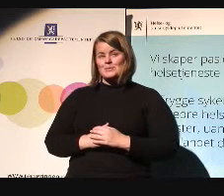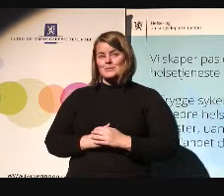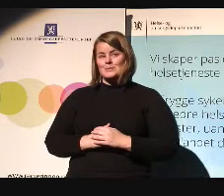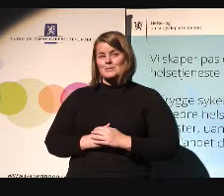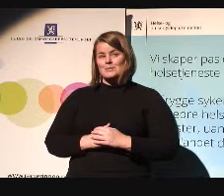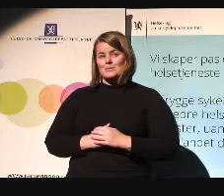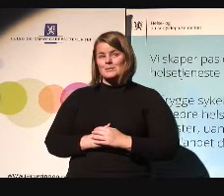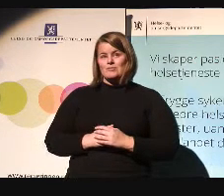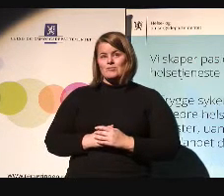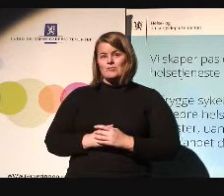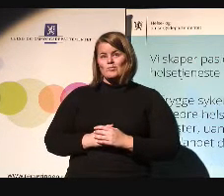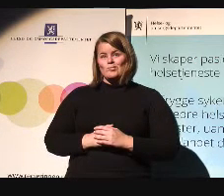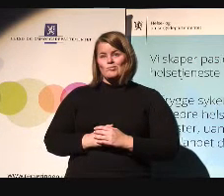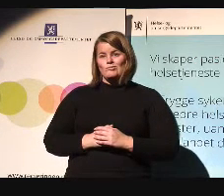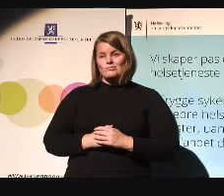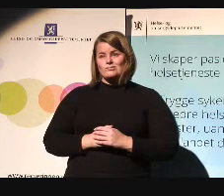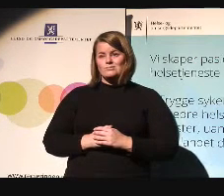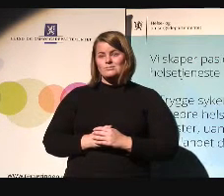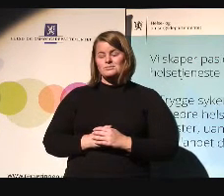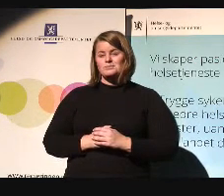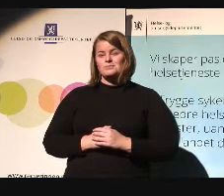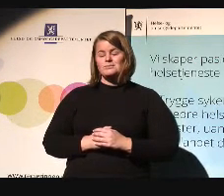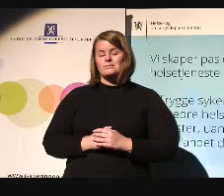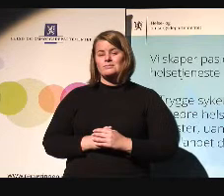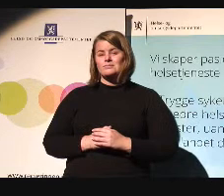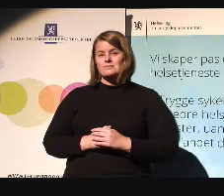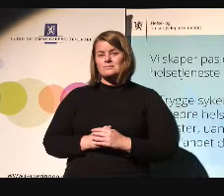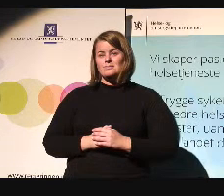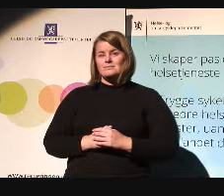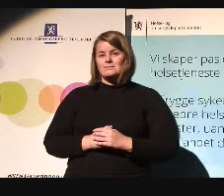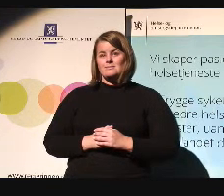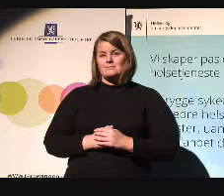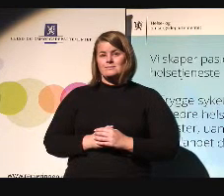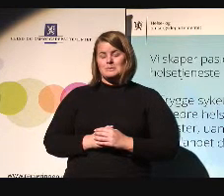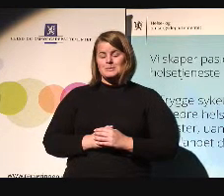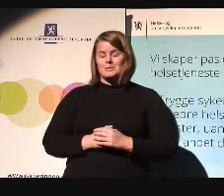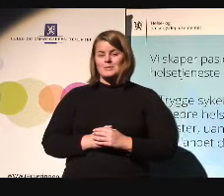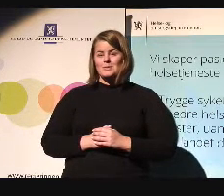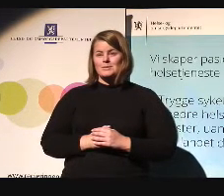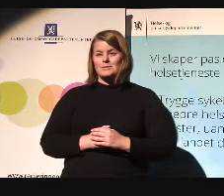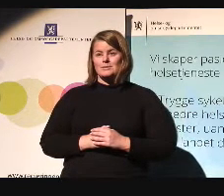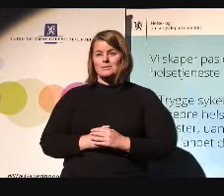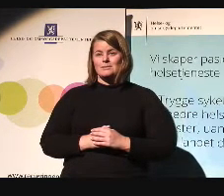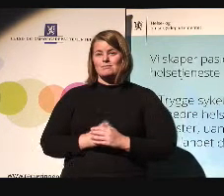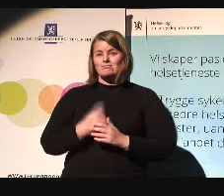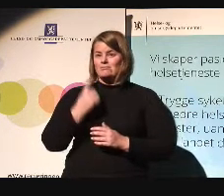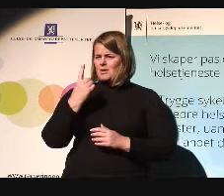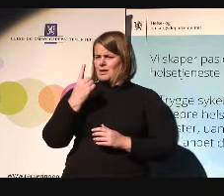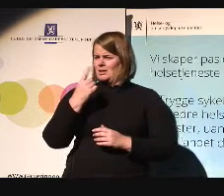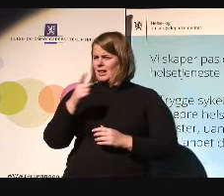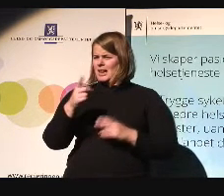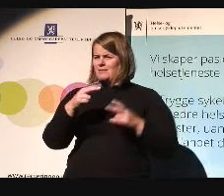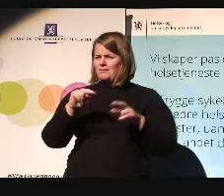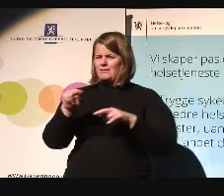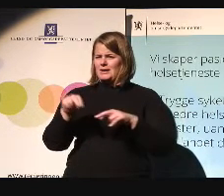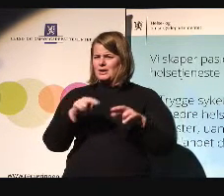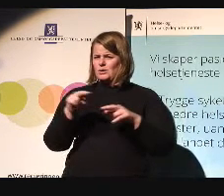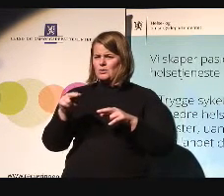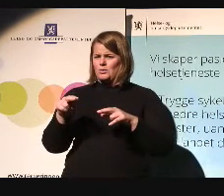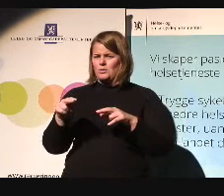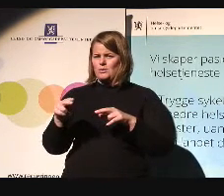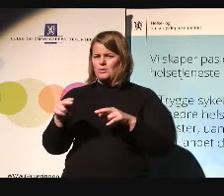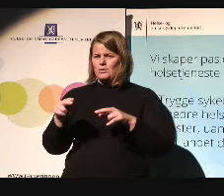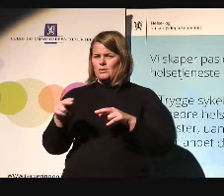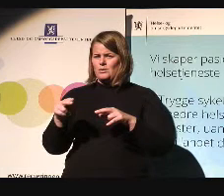Det er slik at vi skal fortsatt ha en video, så vidt jeg skjønner, og det er en forlengelse av det